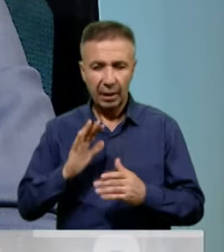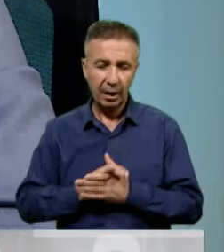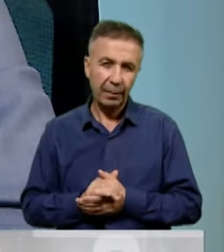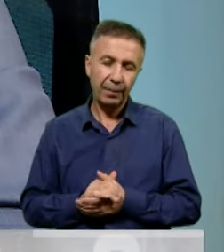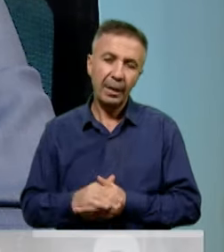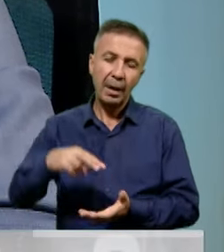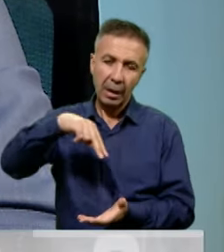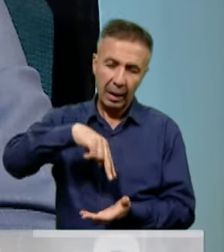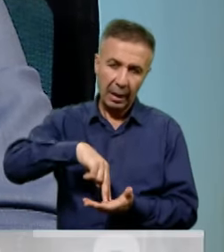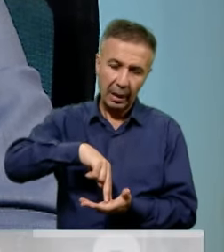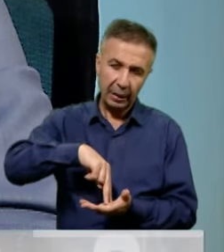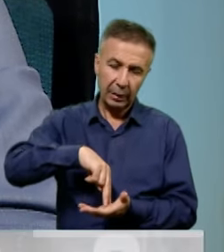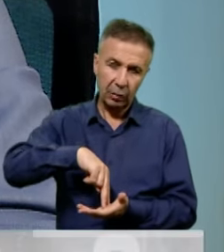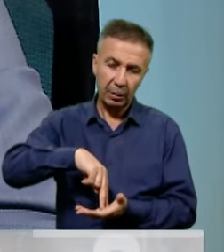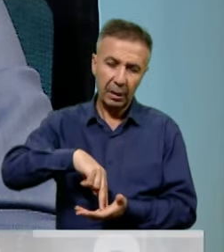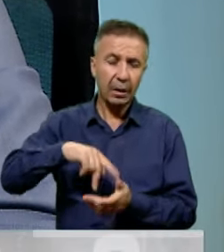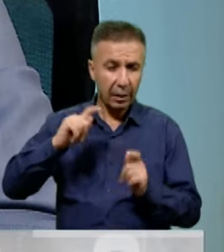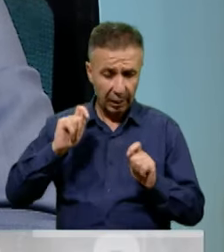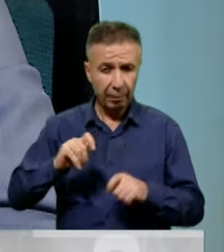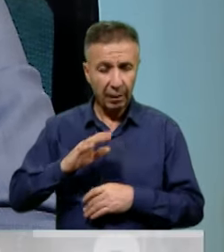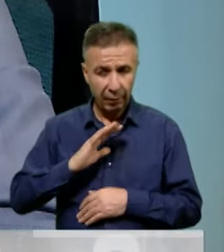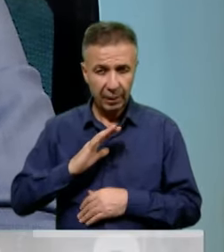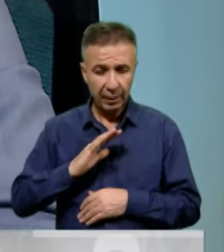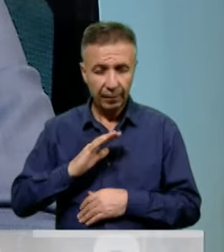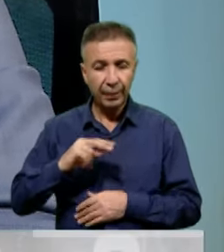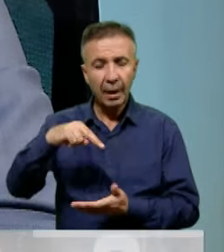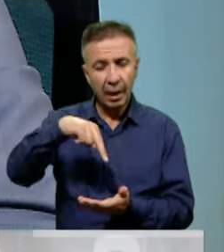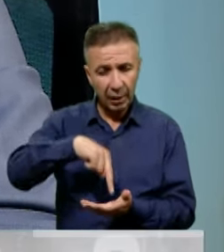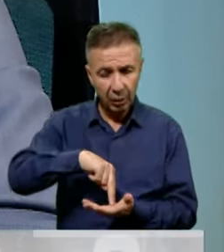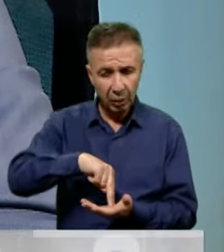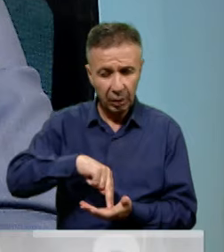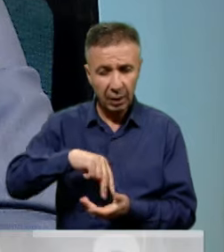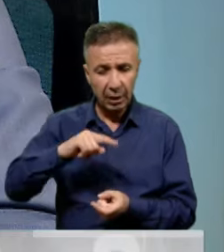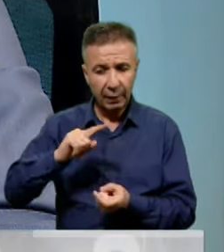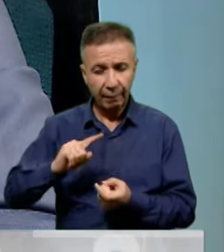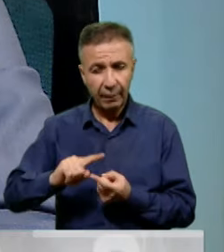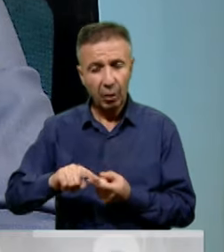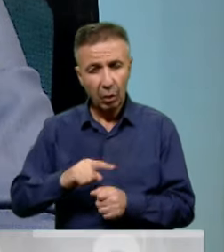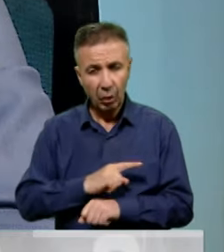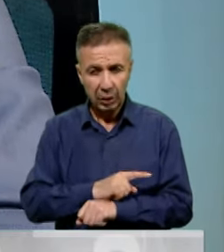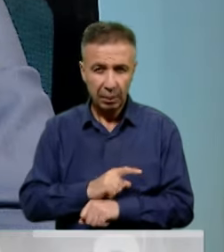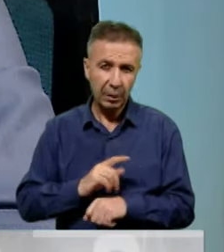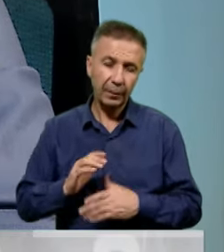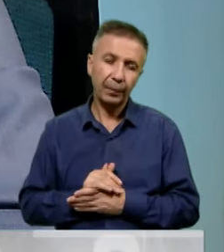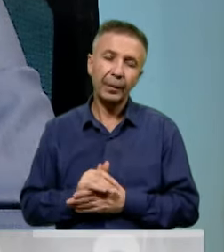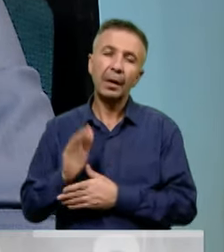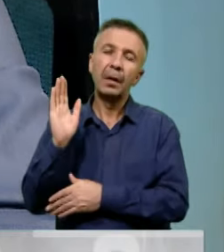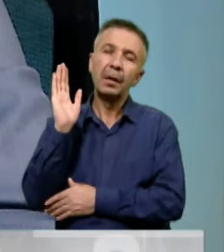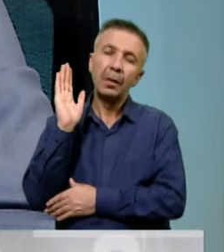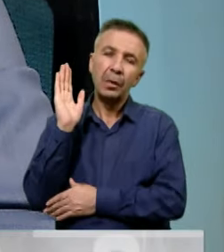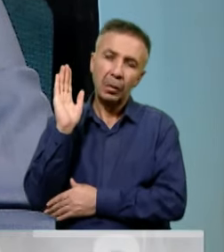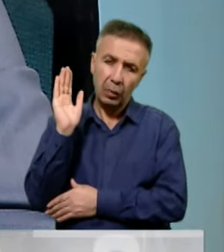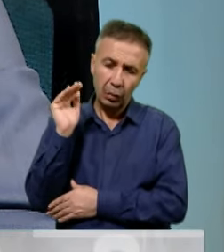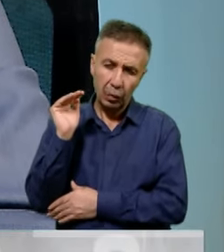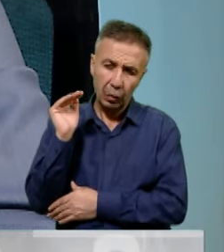yani ayakta durmayı yapabiliyorlarsa ayakta duruyorlar ve o takdirde de tabii ki rükularını